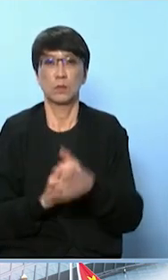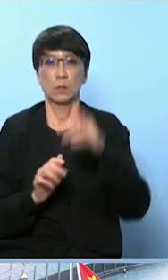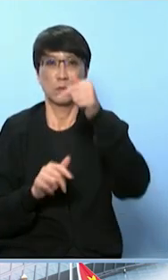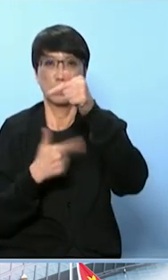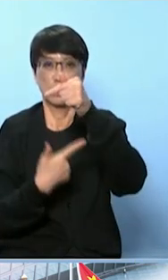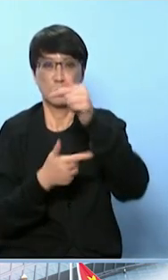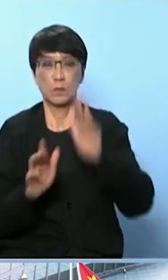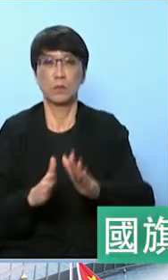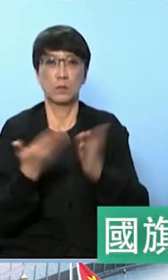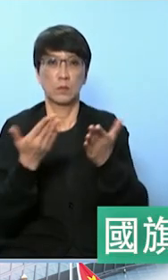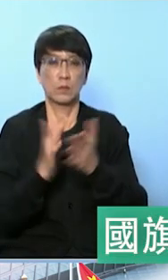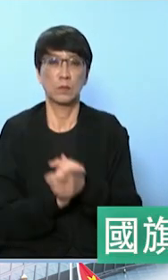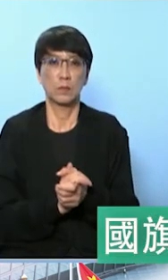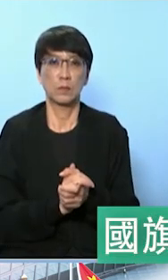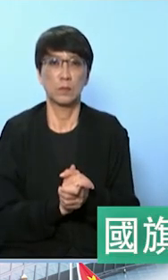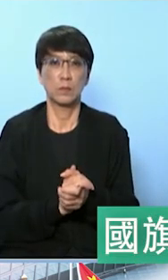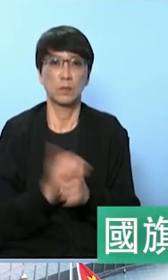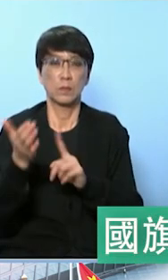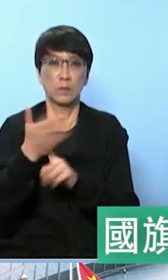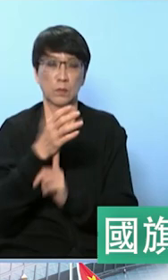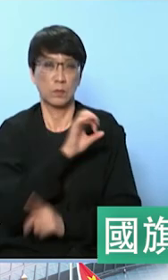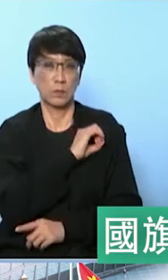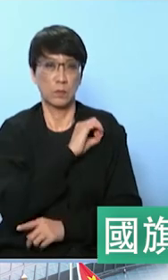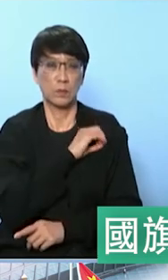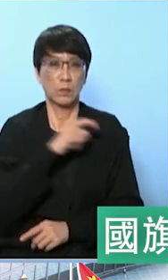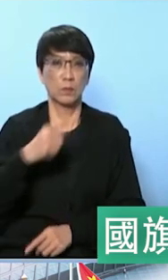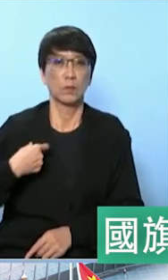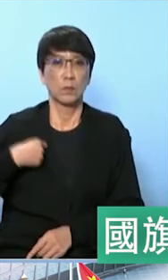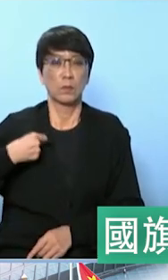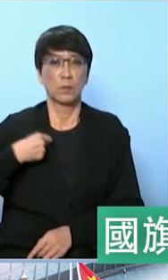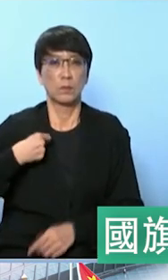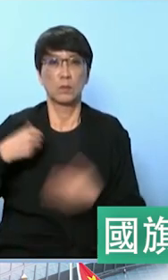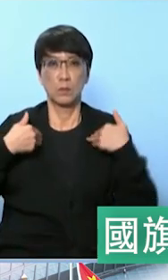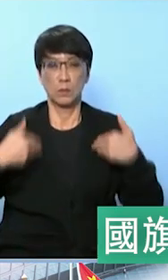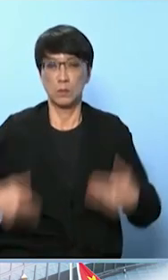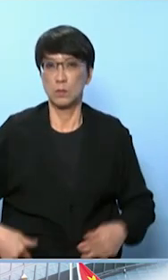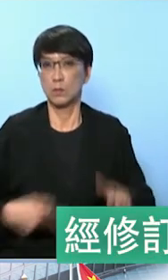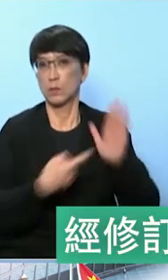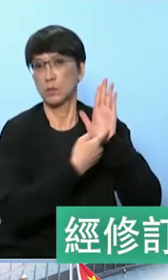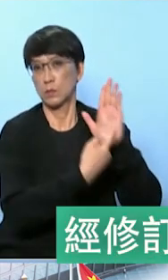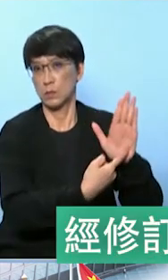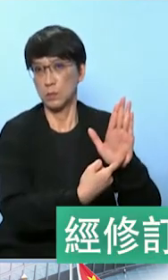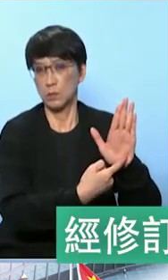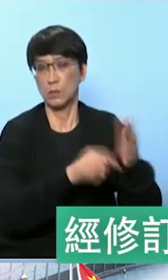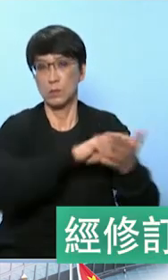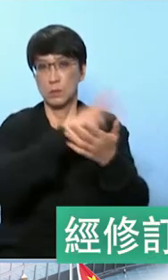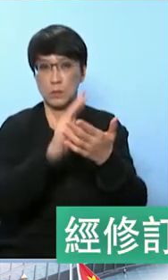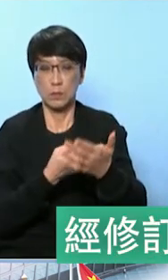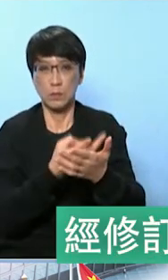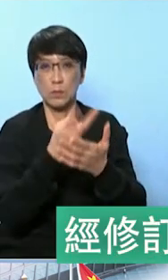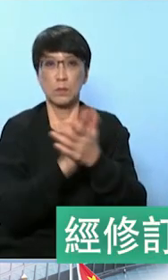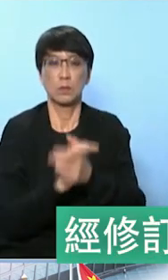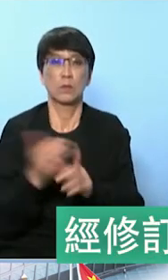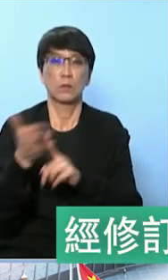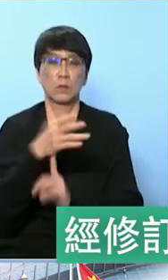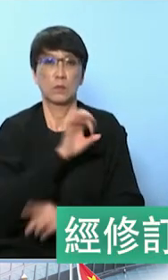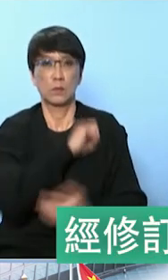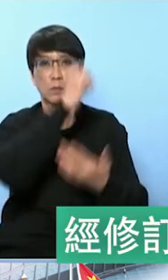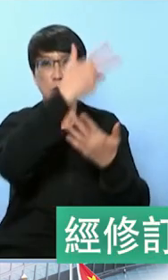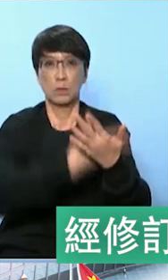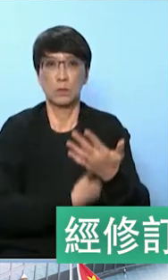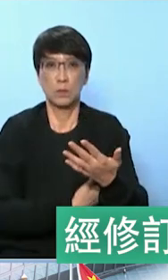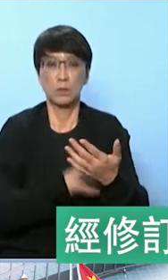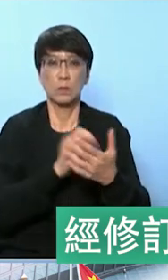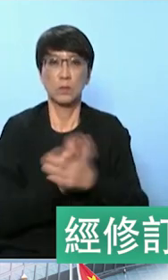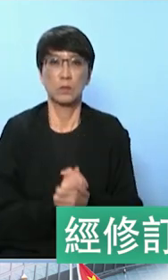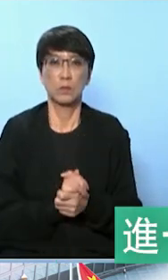日生效。國旗及國徽是代表國家的象徵和標誌，經過修訂的《國旗及國徽條例》